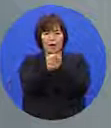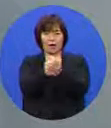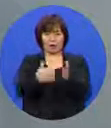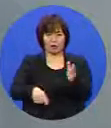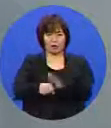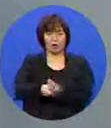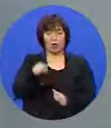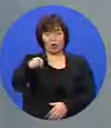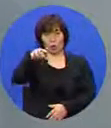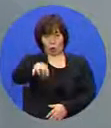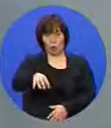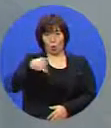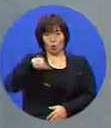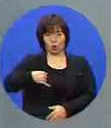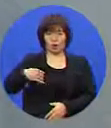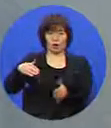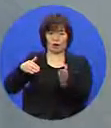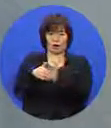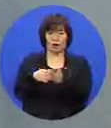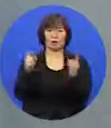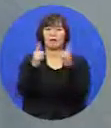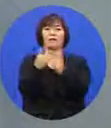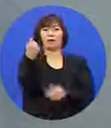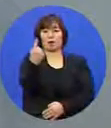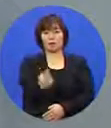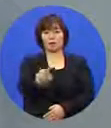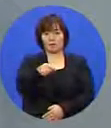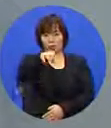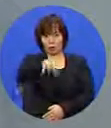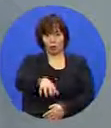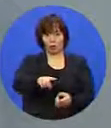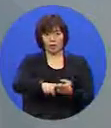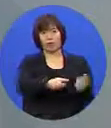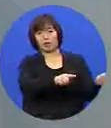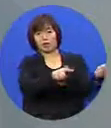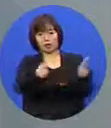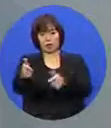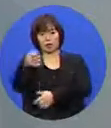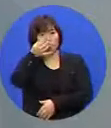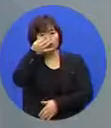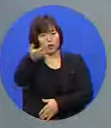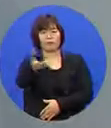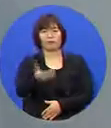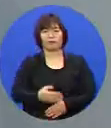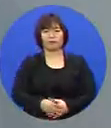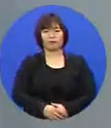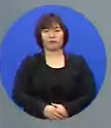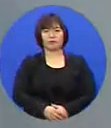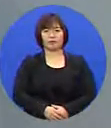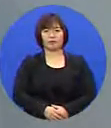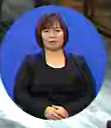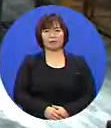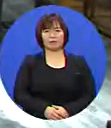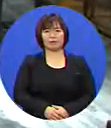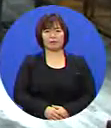위해서 이곳 중국까지 찾아왔습니다. 그 현장 여러분께 전달해 드리겠습니다.